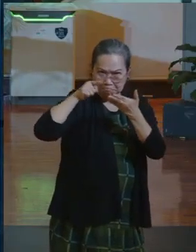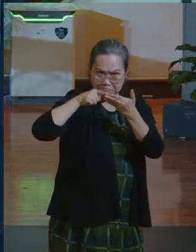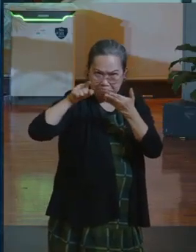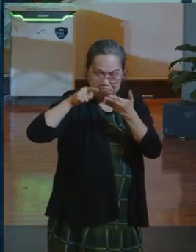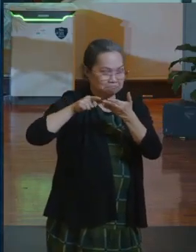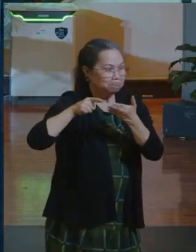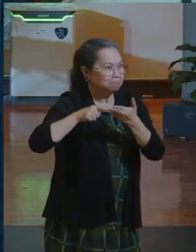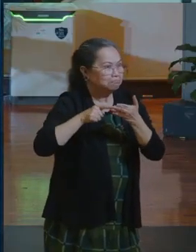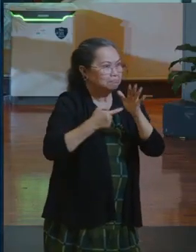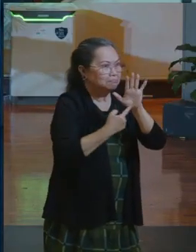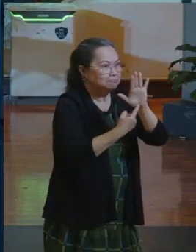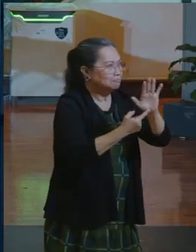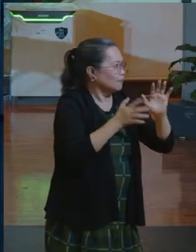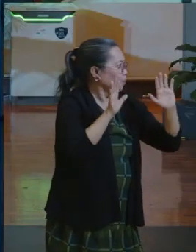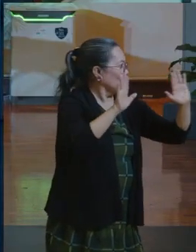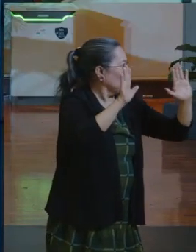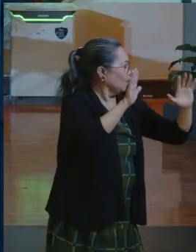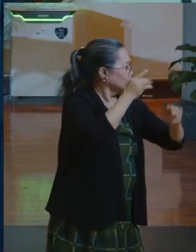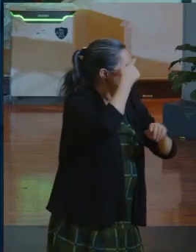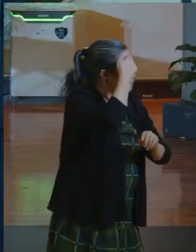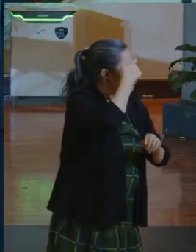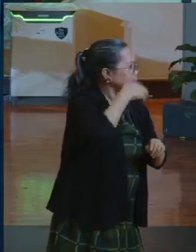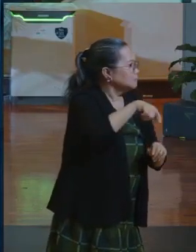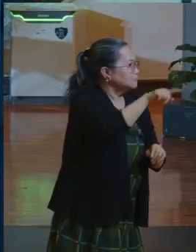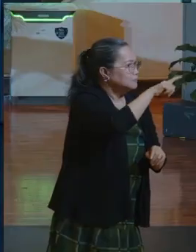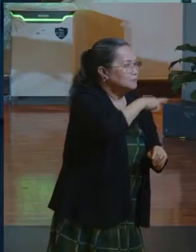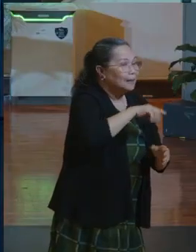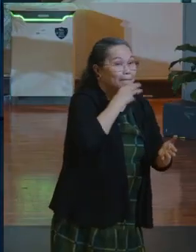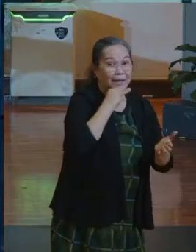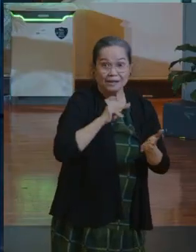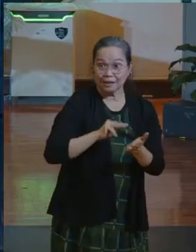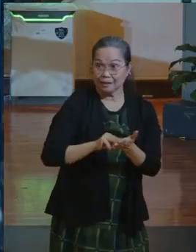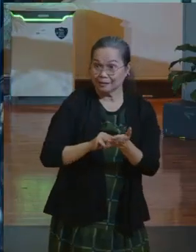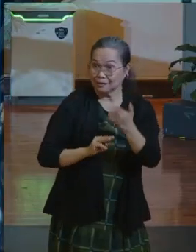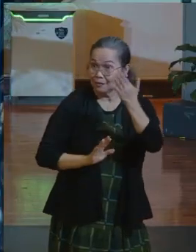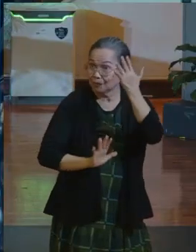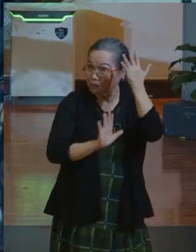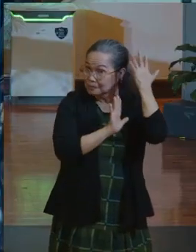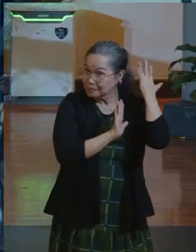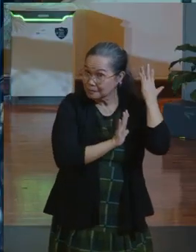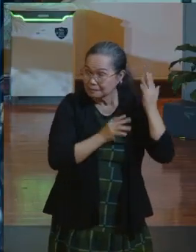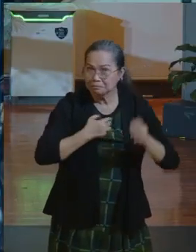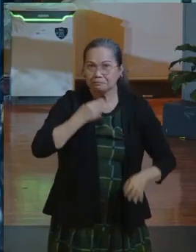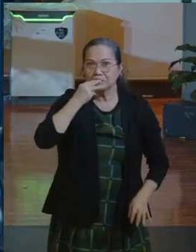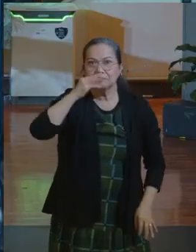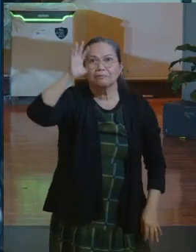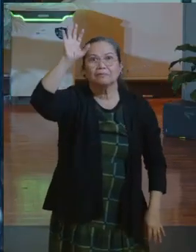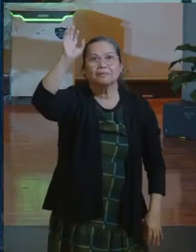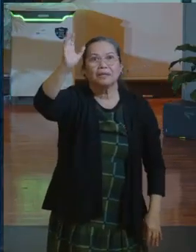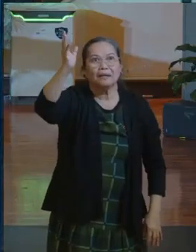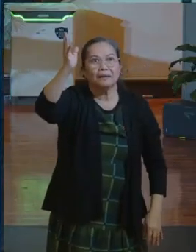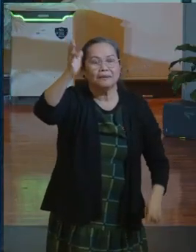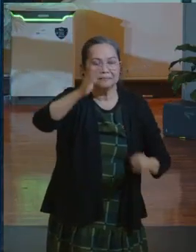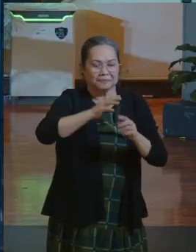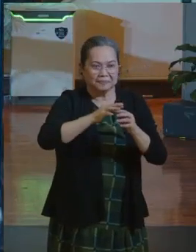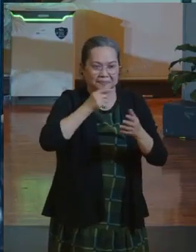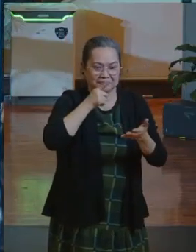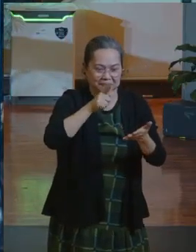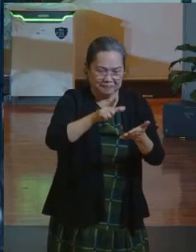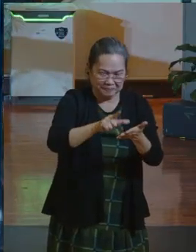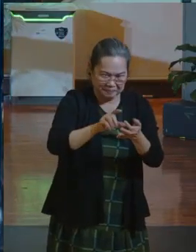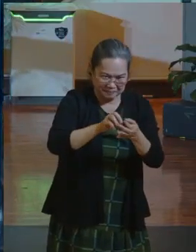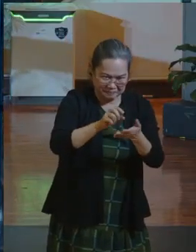ng signs and wonders ang kanilang mensahe. Nung kanilang mensahe na isulat na sa bagong